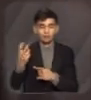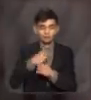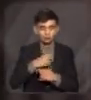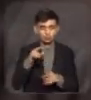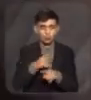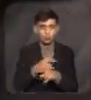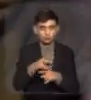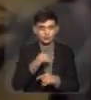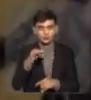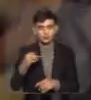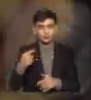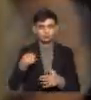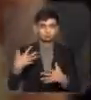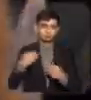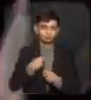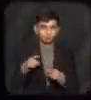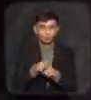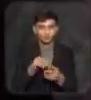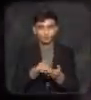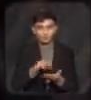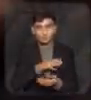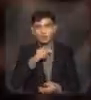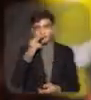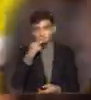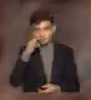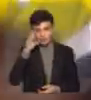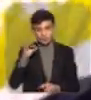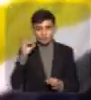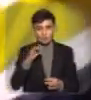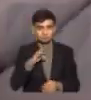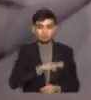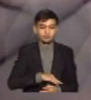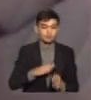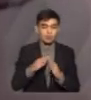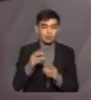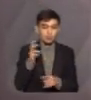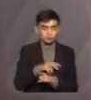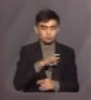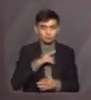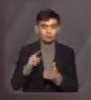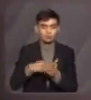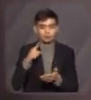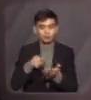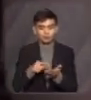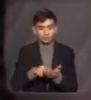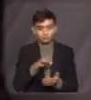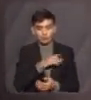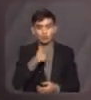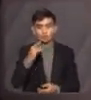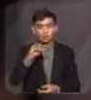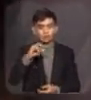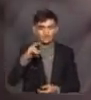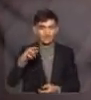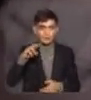стенах «А ну-ка, поймай меня». После допроса подросток вернулся подавленным домой. В Ассоциации молодых юристов Грузии,